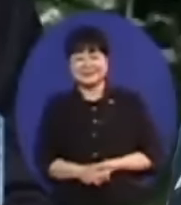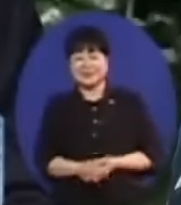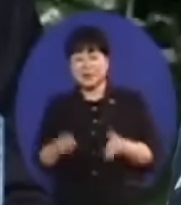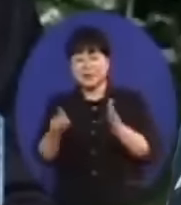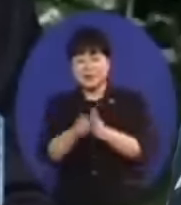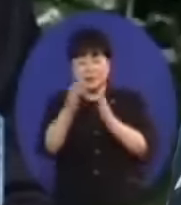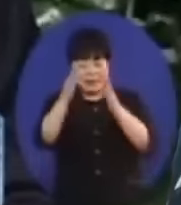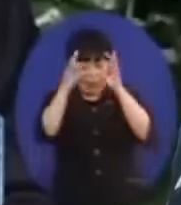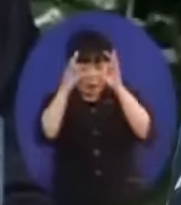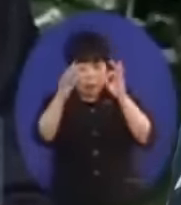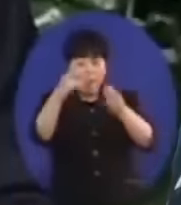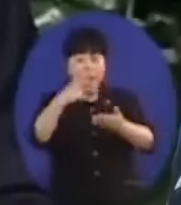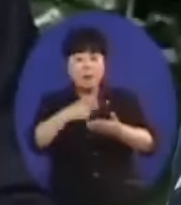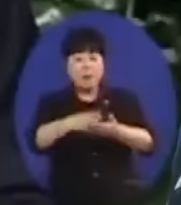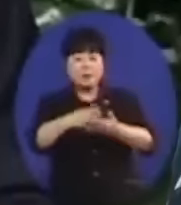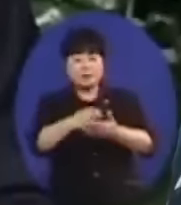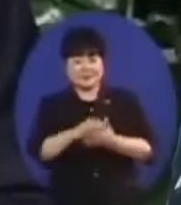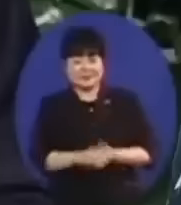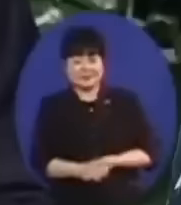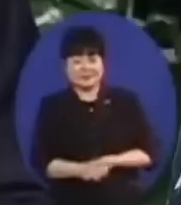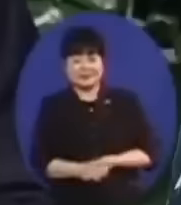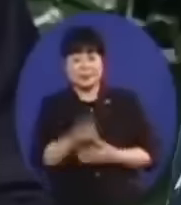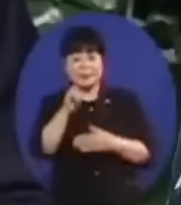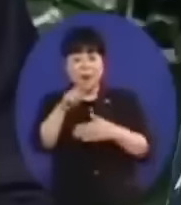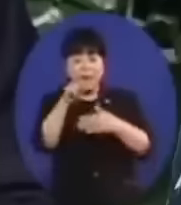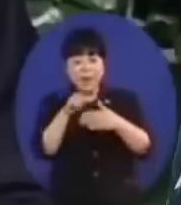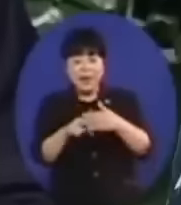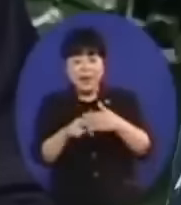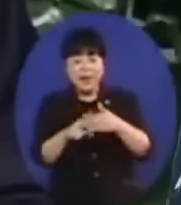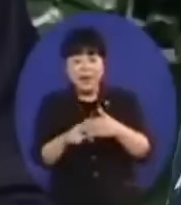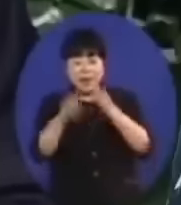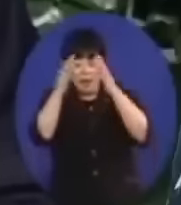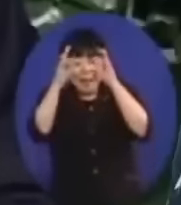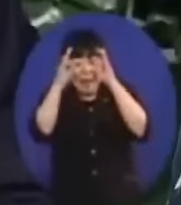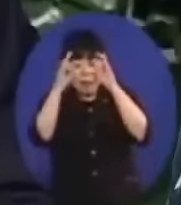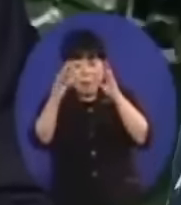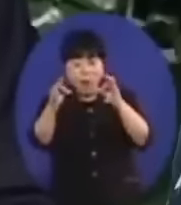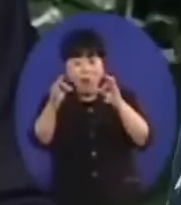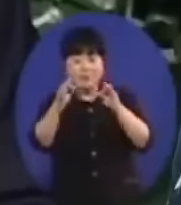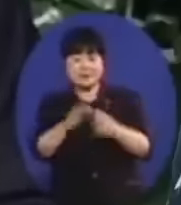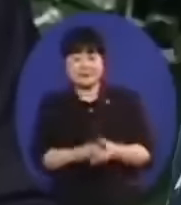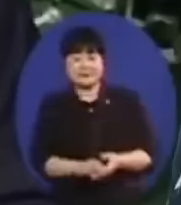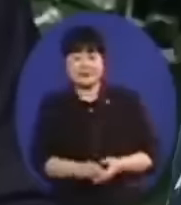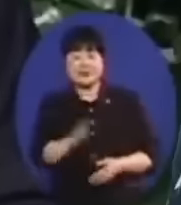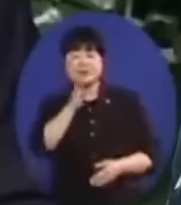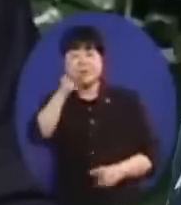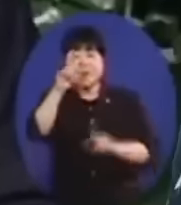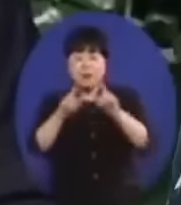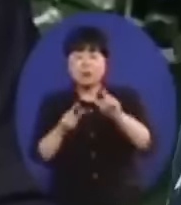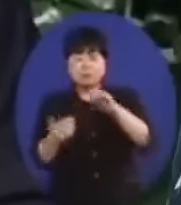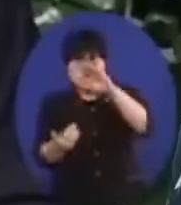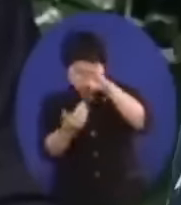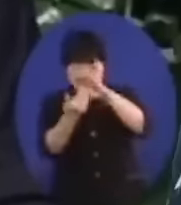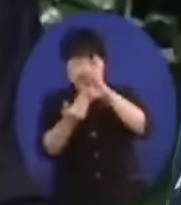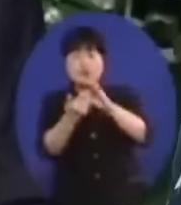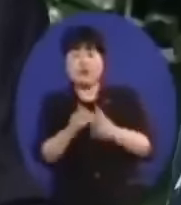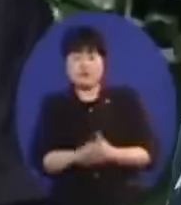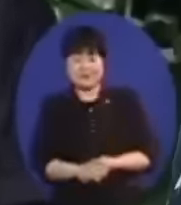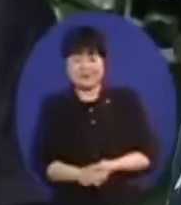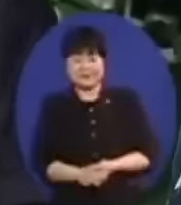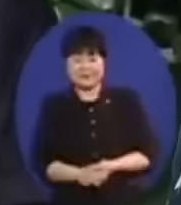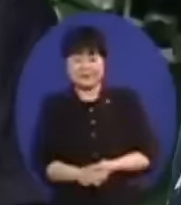믿음은 바라는 것들이 실상인 것입니다. 마음에 바라보는 것이 실상으로 이루어지는 것이 믿음의 역사인